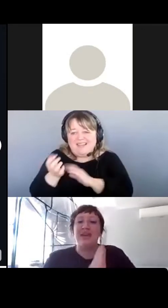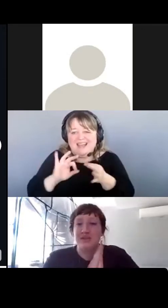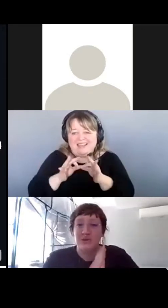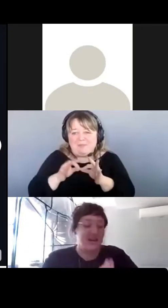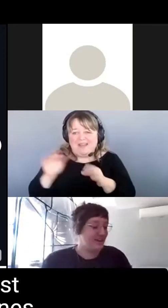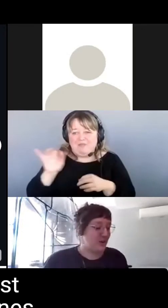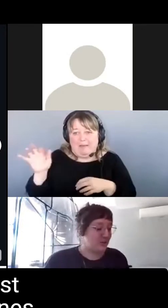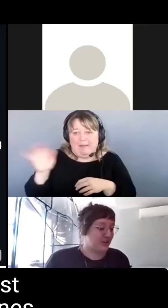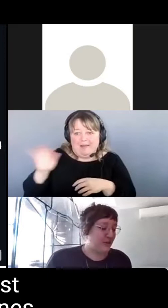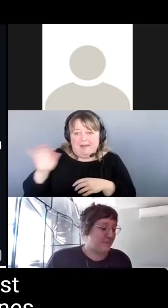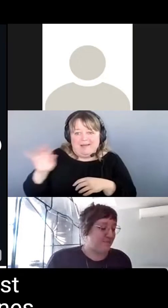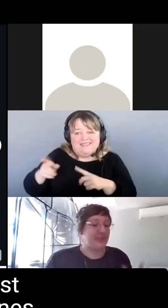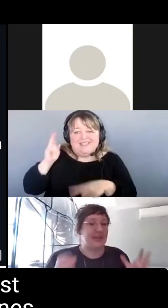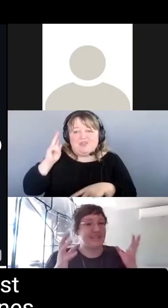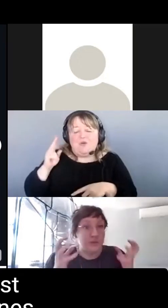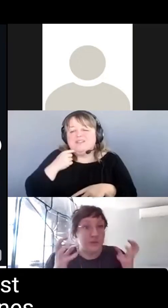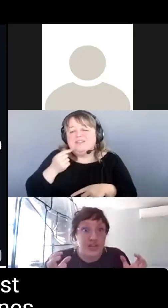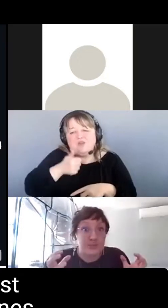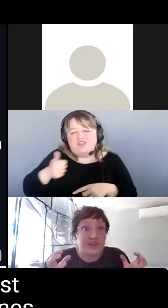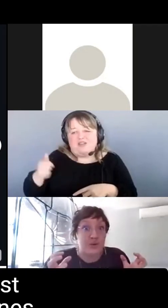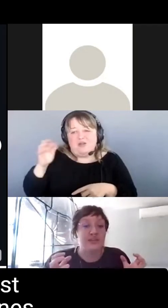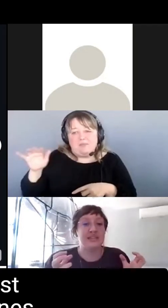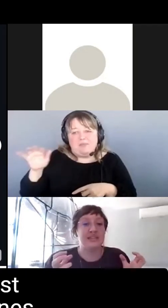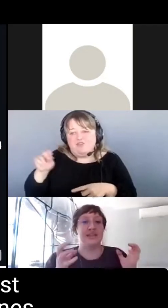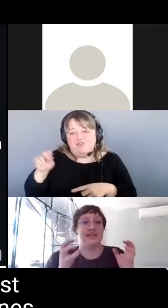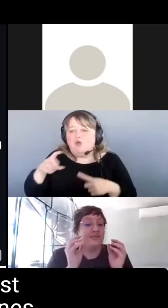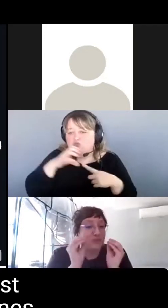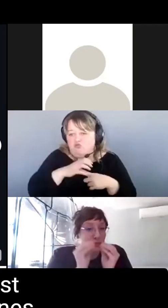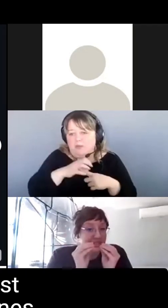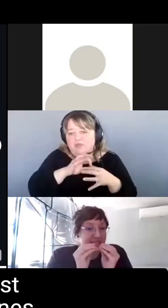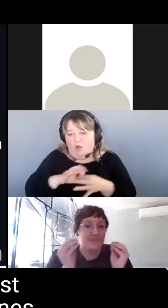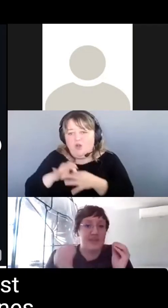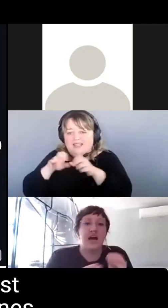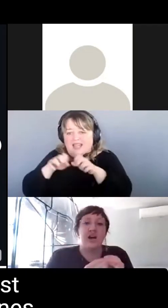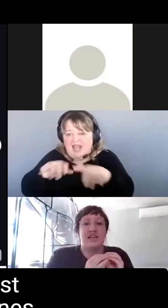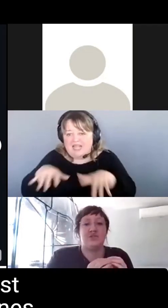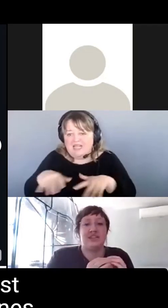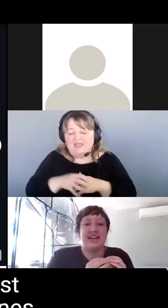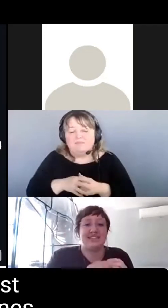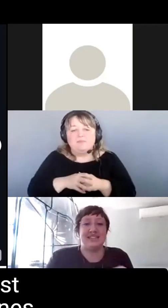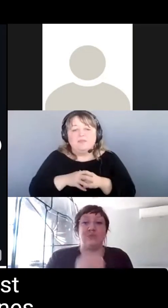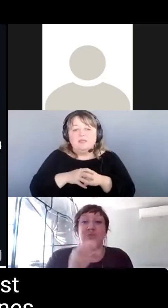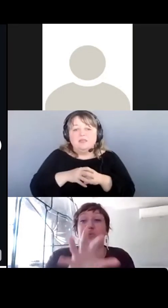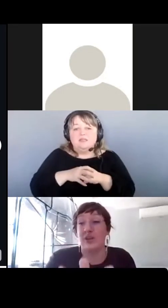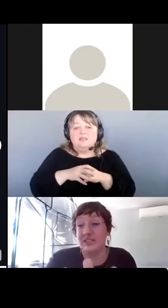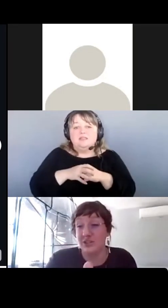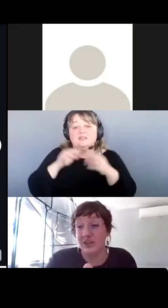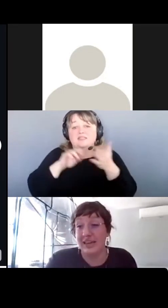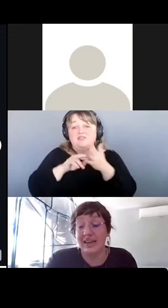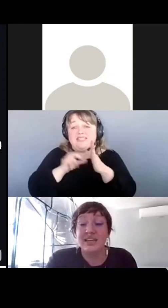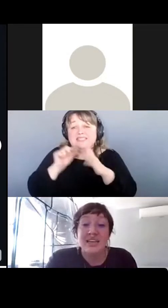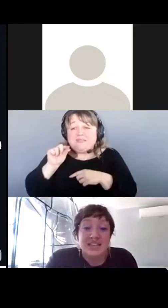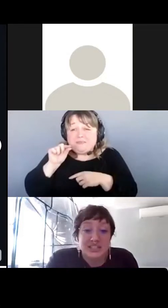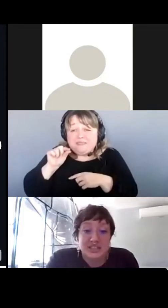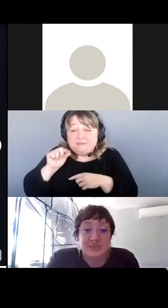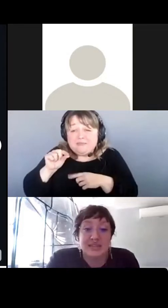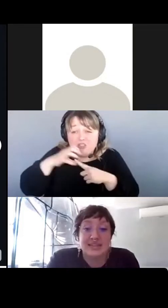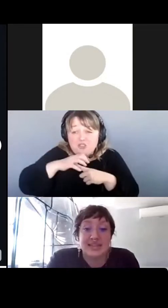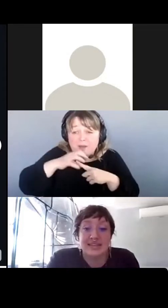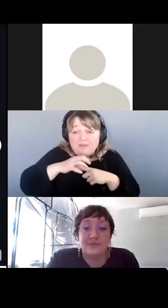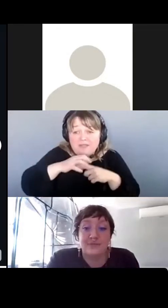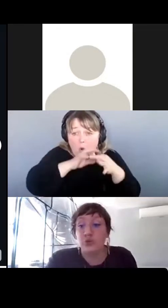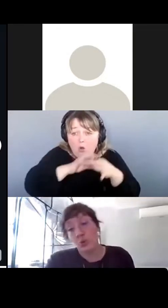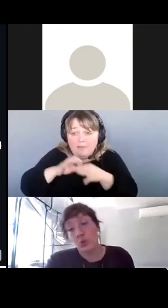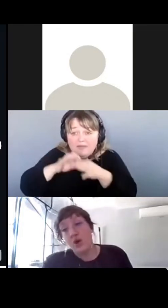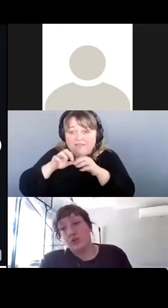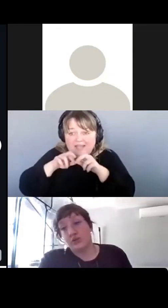vous êtes précieux. Donc, c'est un champignon qui est tout petit en relation avec les racines. Puis vous voyez sur l'écran, j'ai mis